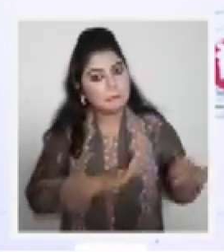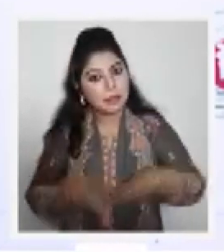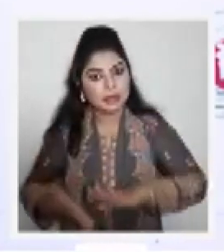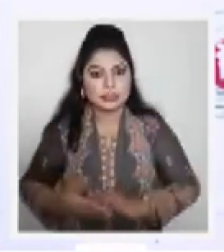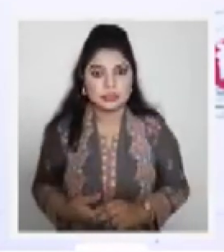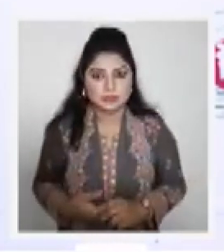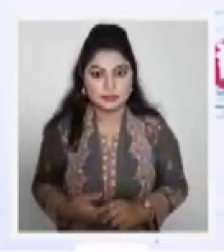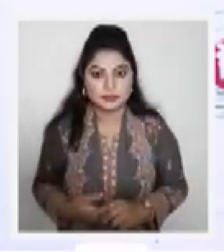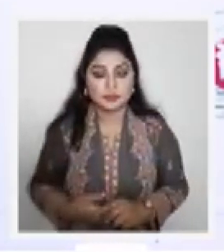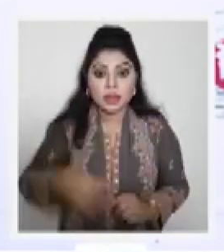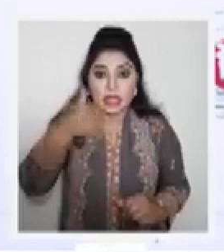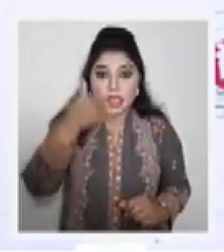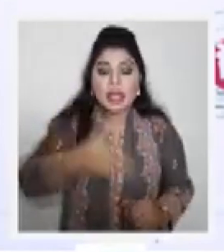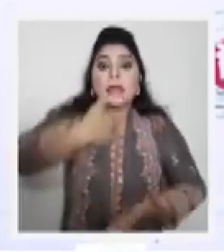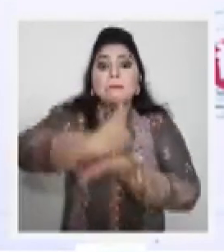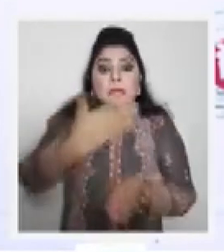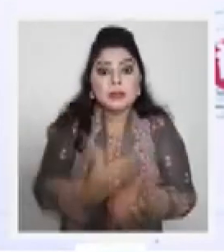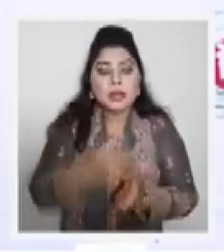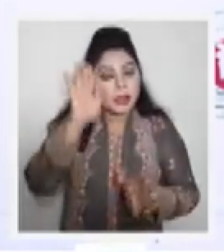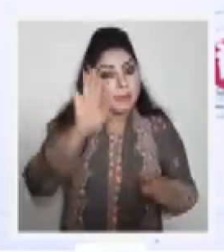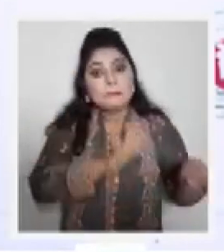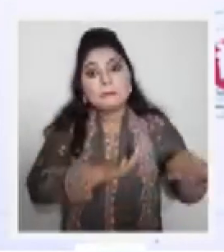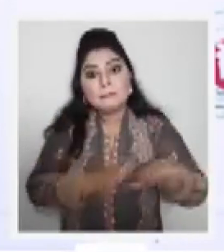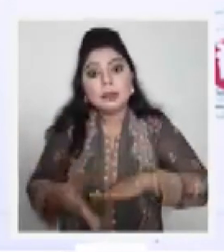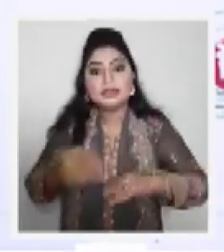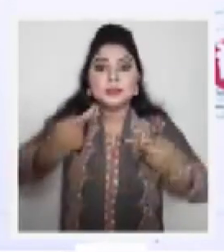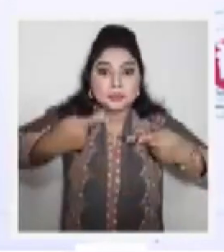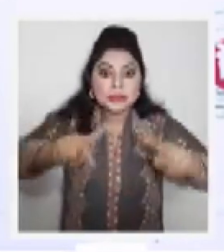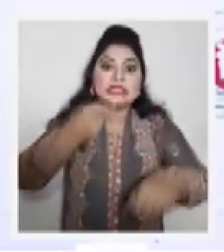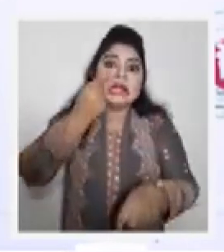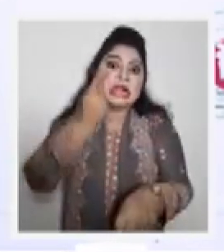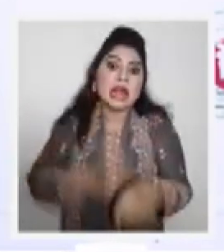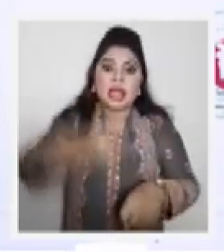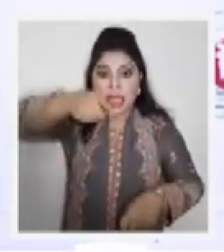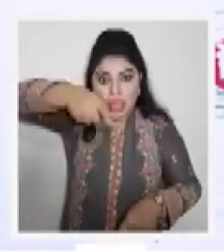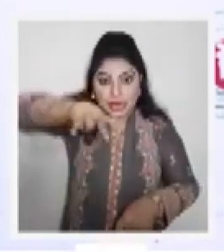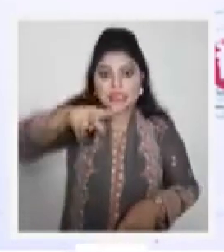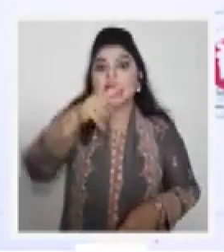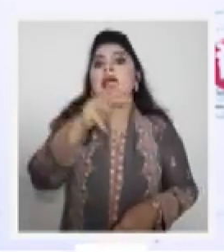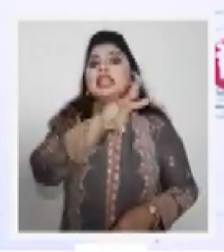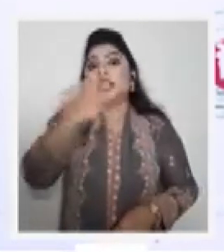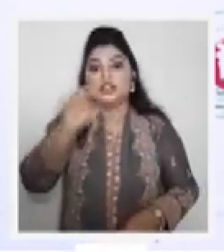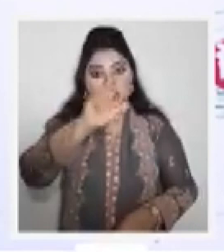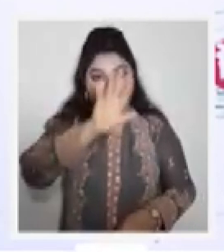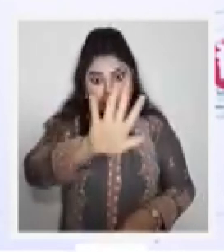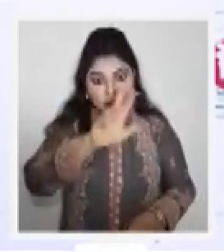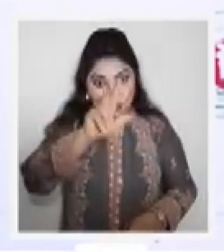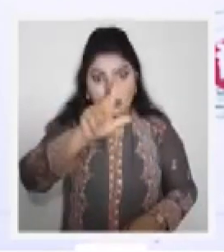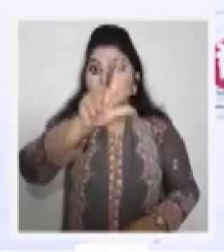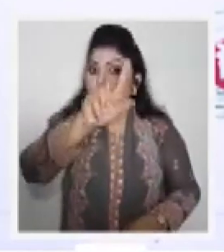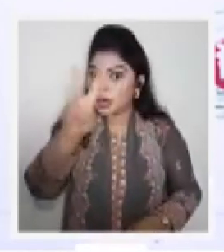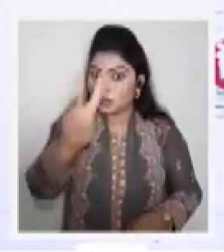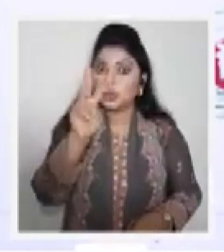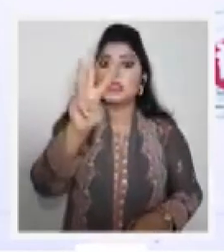6 জন, সিলেট 4 জন, রংপুর 4 জন, বরিশাল 3 জন এবং রাজশাহী বিভাগে 1 জন। এ পর্যন্ত